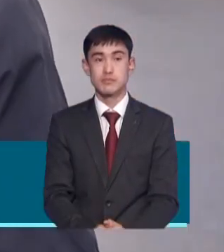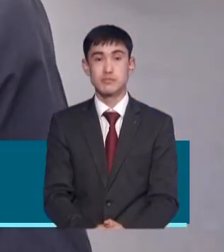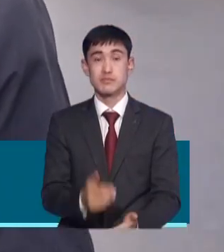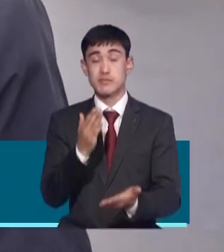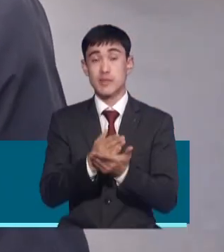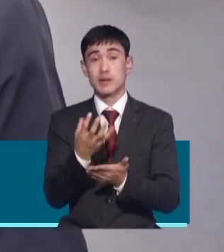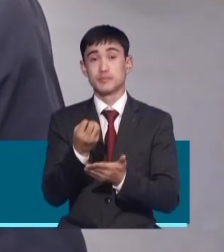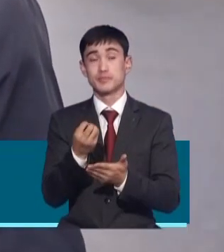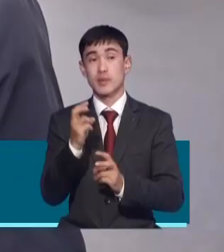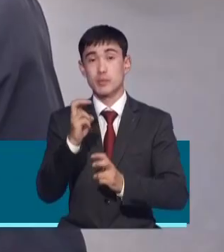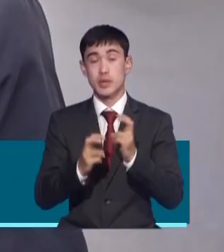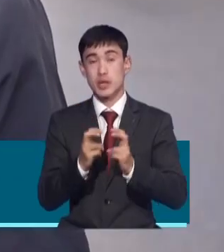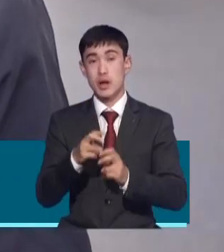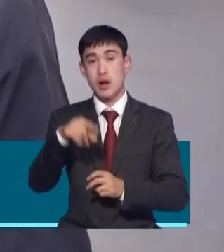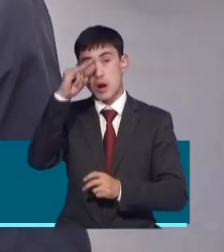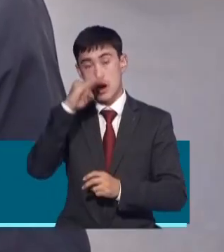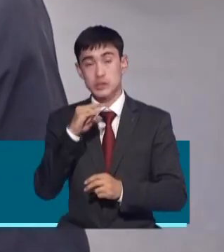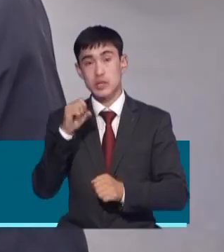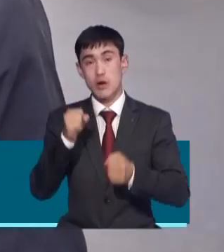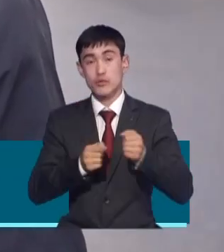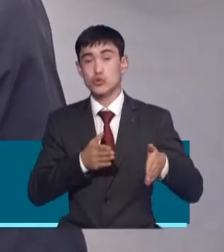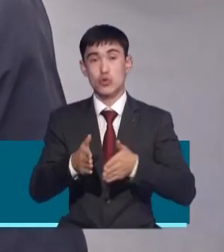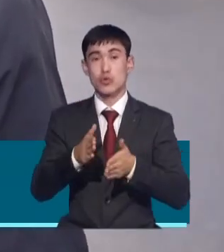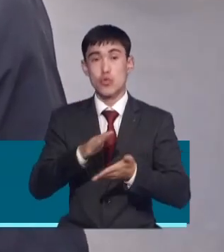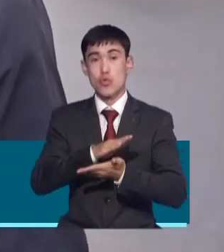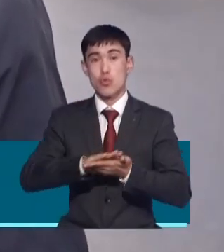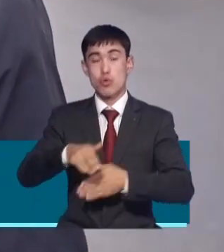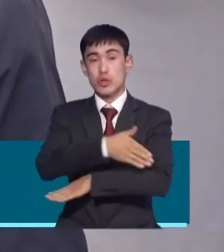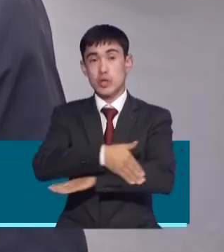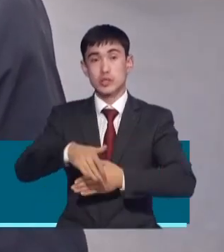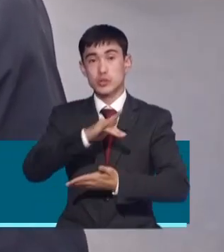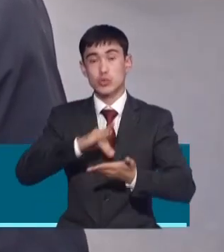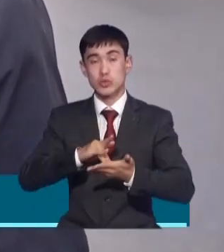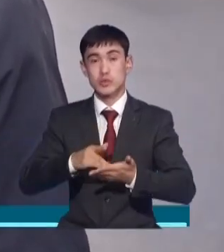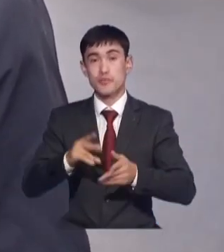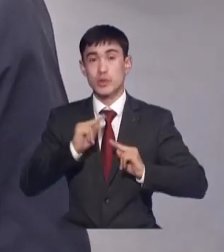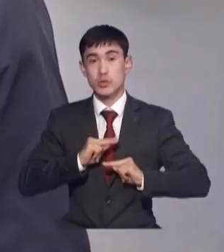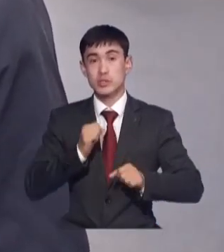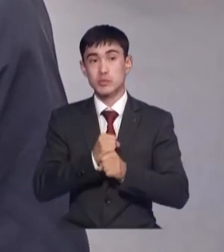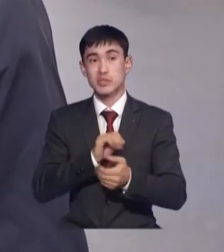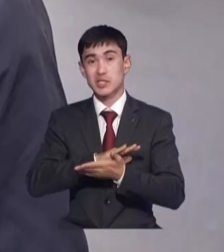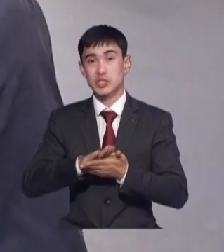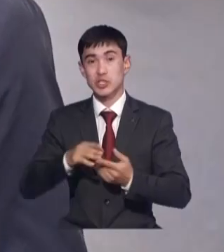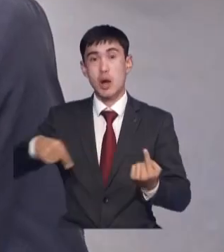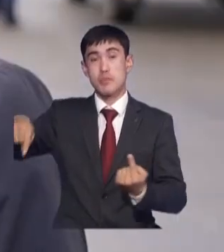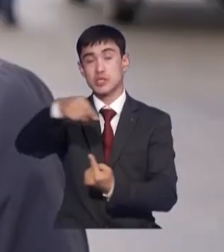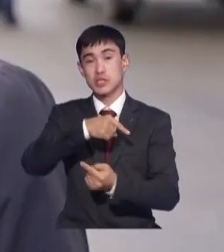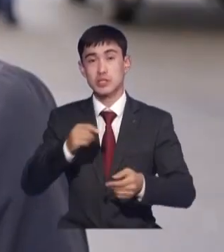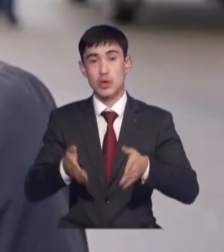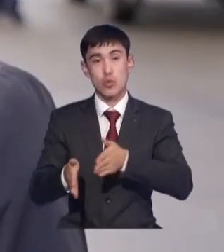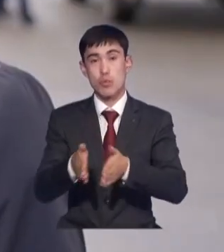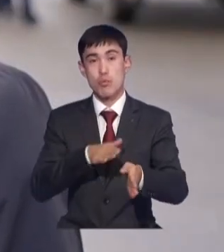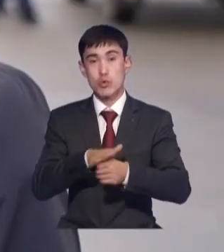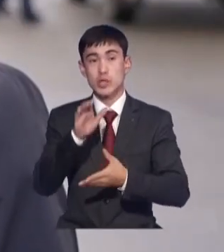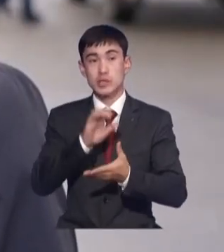Есть еще одно предприятие – «Казавтожол». Помимо уборки городских улиц, сотрудники организации также занимаются расчисткой объездных дорог. Сегодня мы